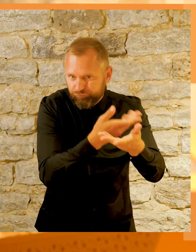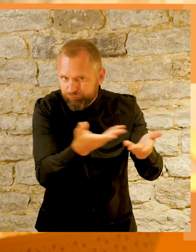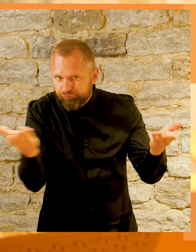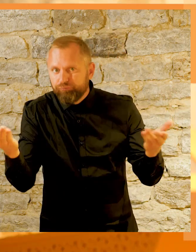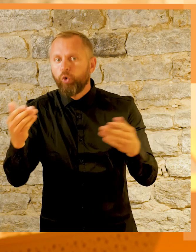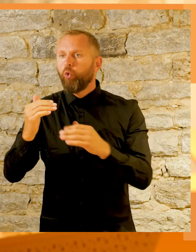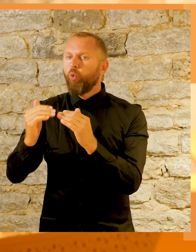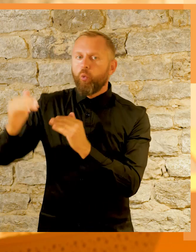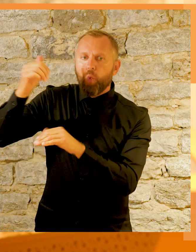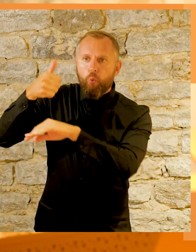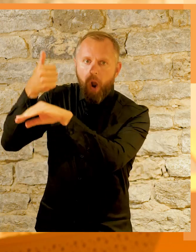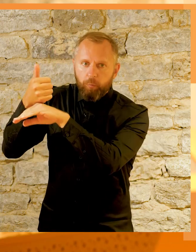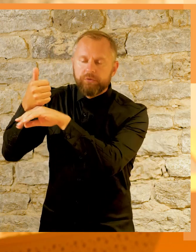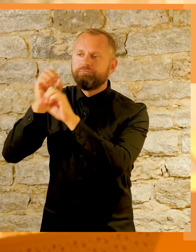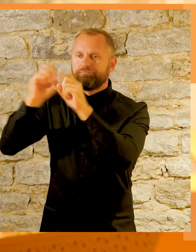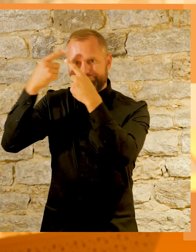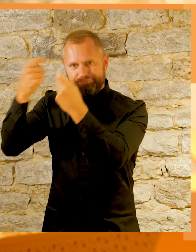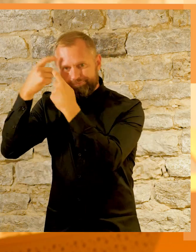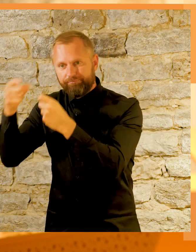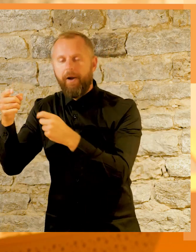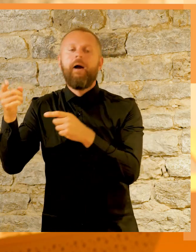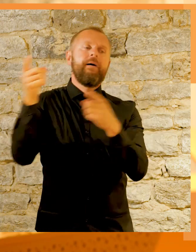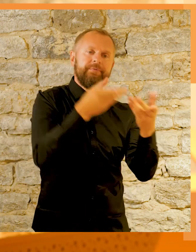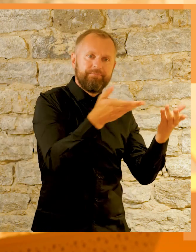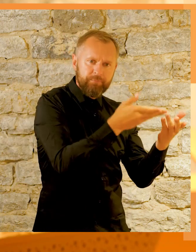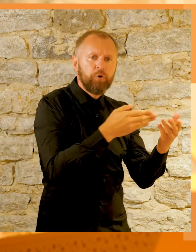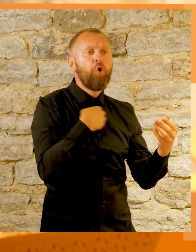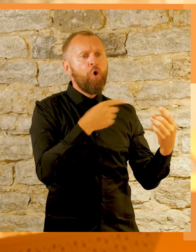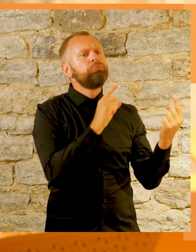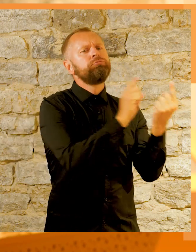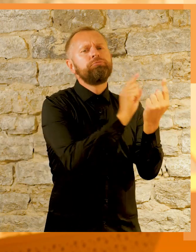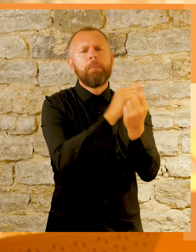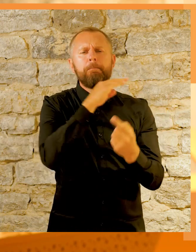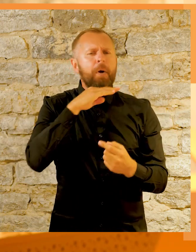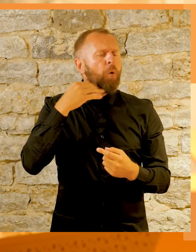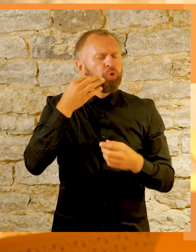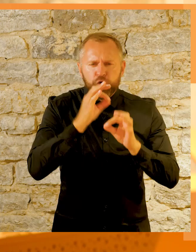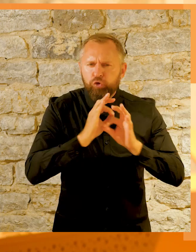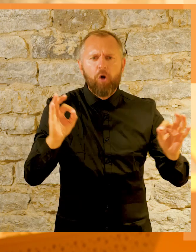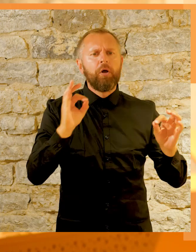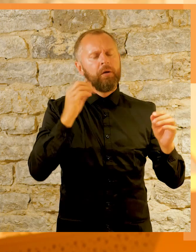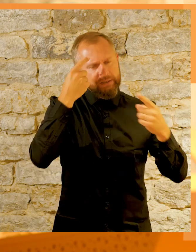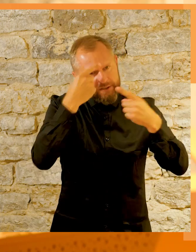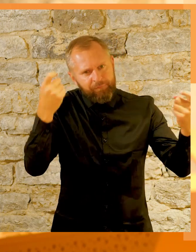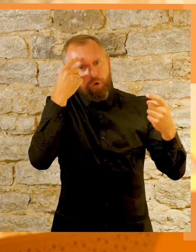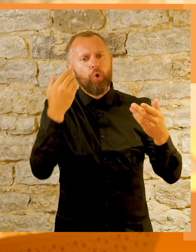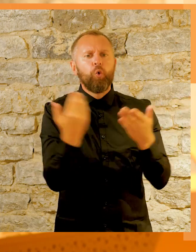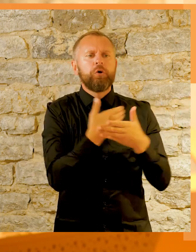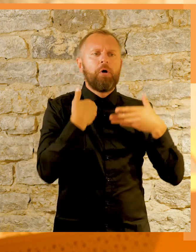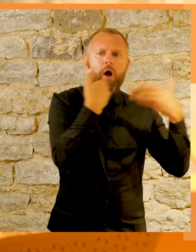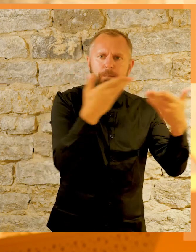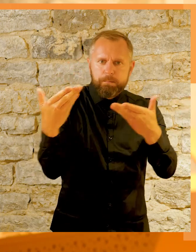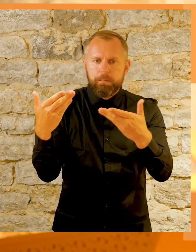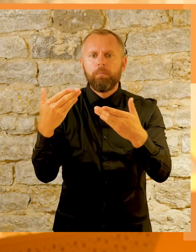Need on toredad kohtumised ja annavad palju uusi teadmisi juurde, kuidas sinuga suhelda